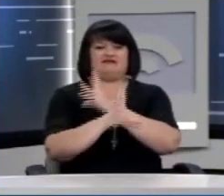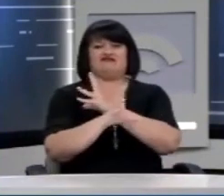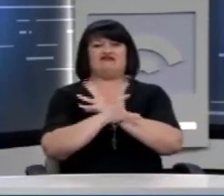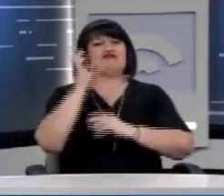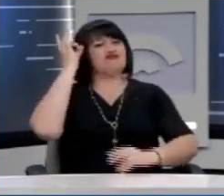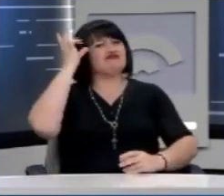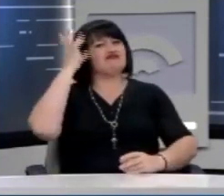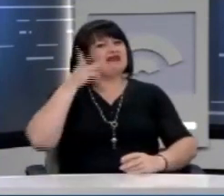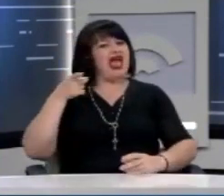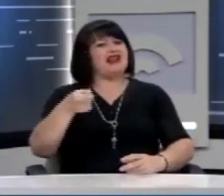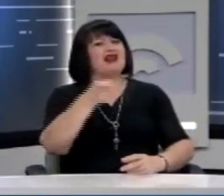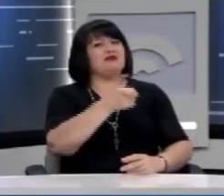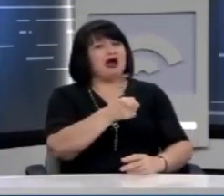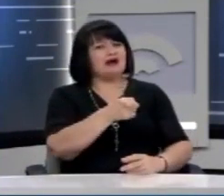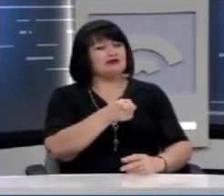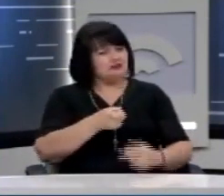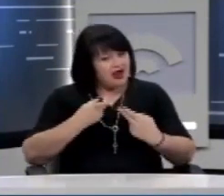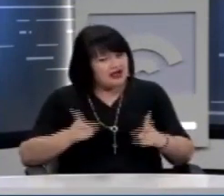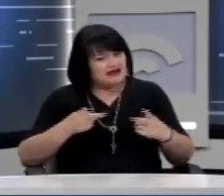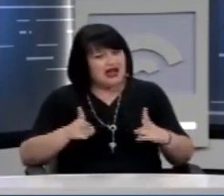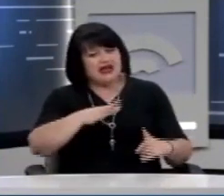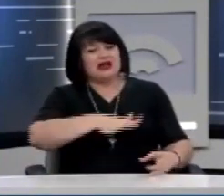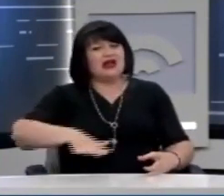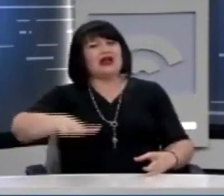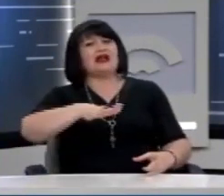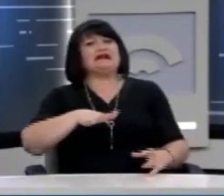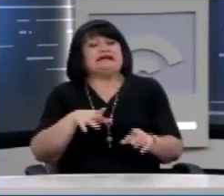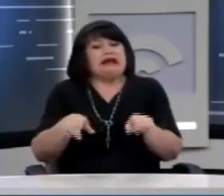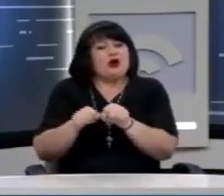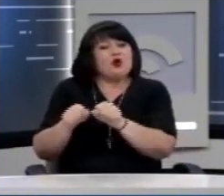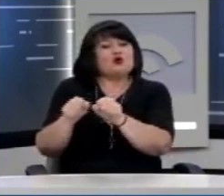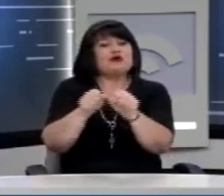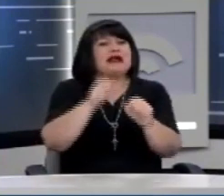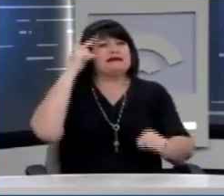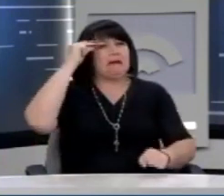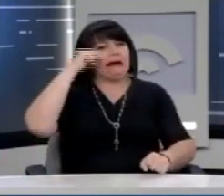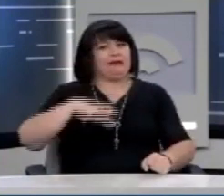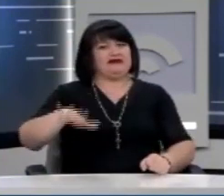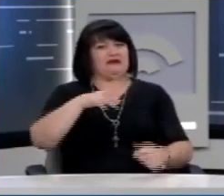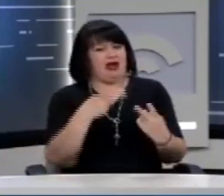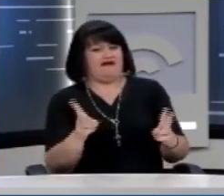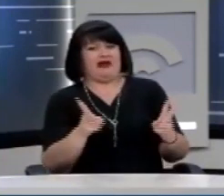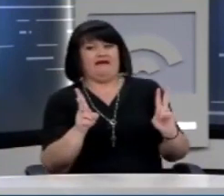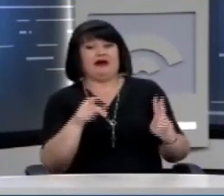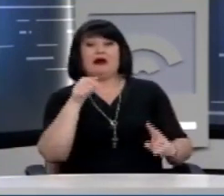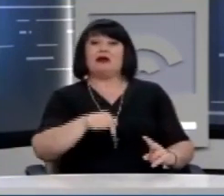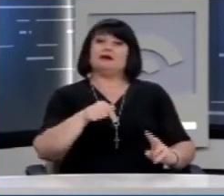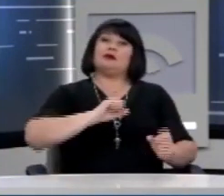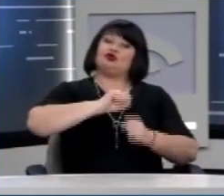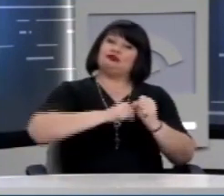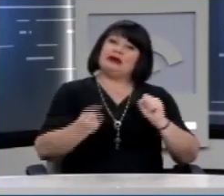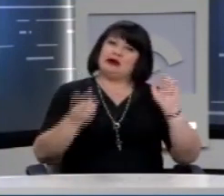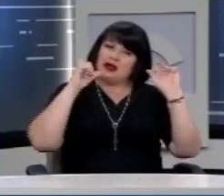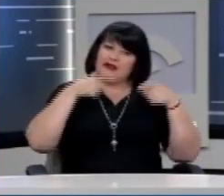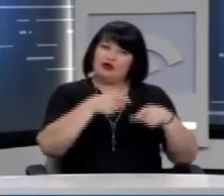εγκλήματος σε γειτονιές της Αθήνας και στον περίγυρο πανεπιστημιακών σχολών. Σε αυτή την προσπάθεια, η κυβέρνηση της